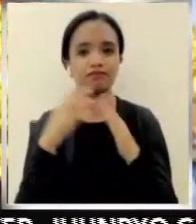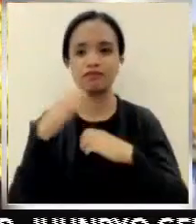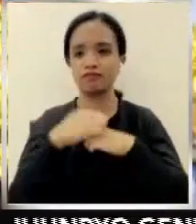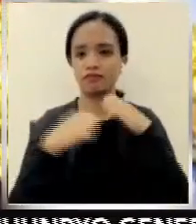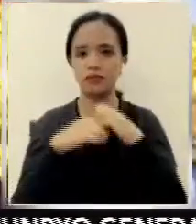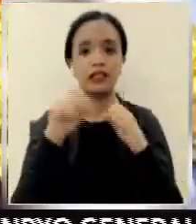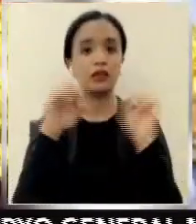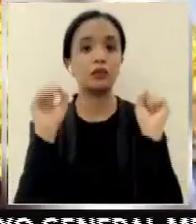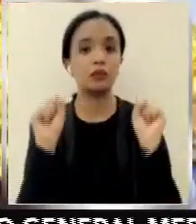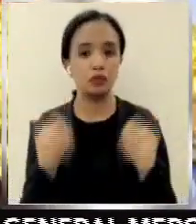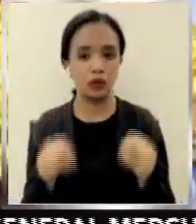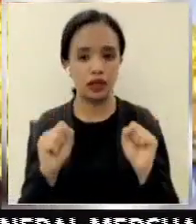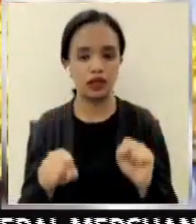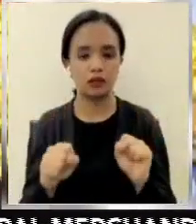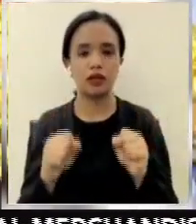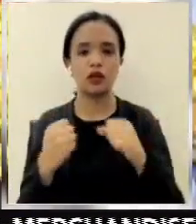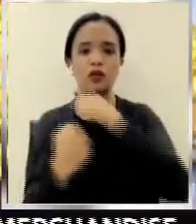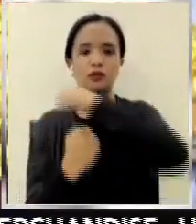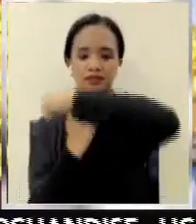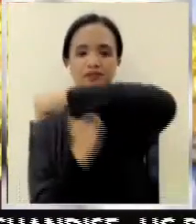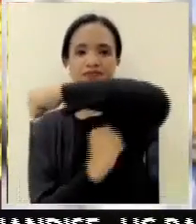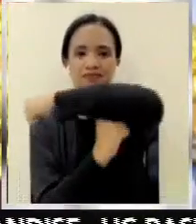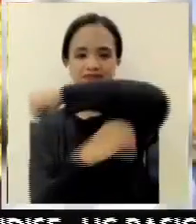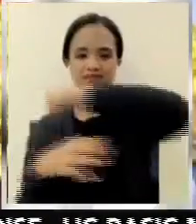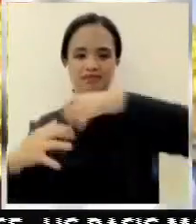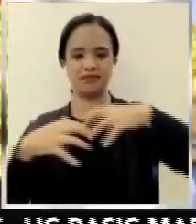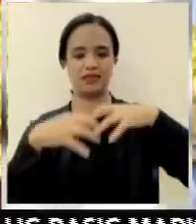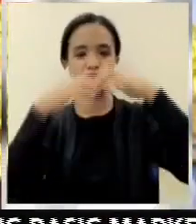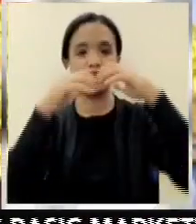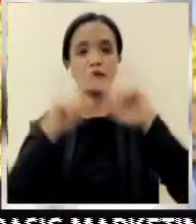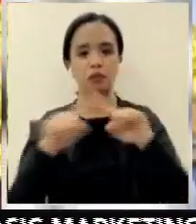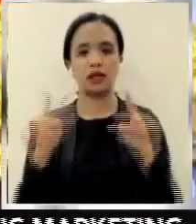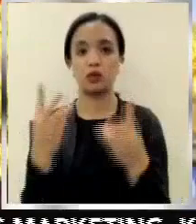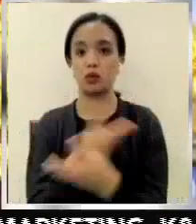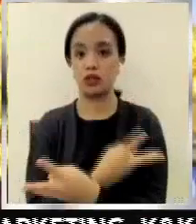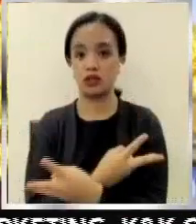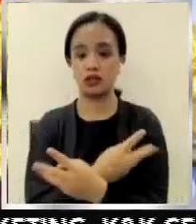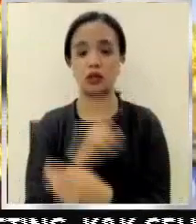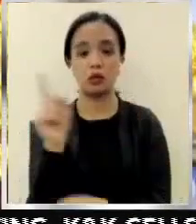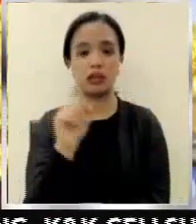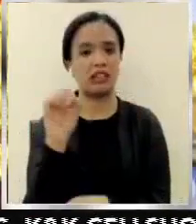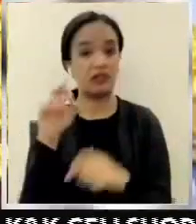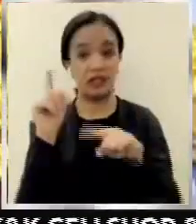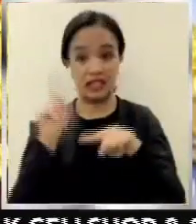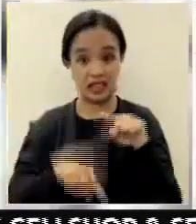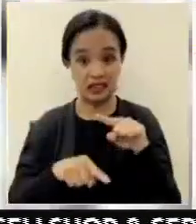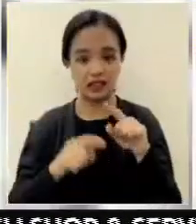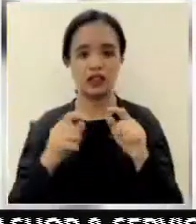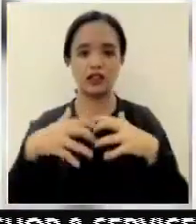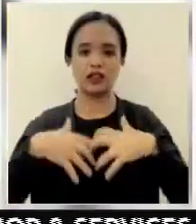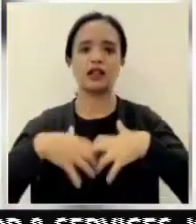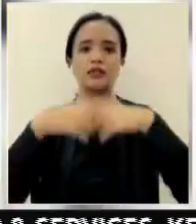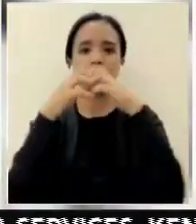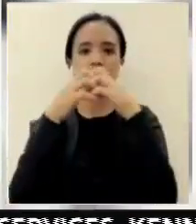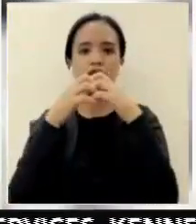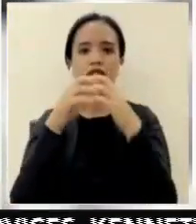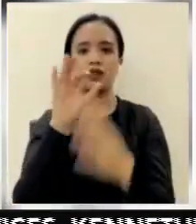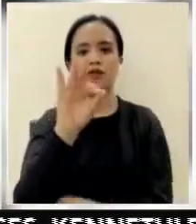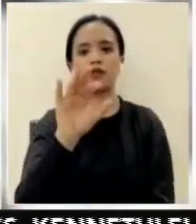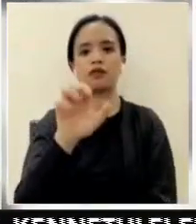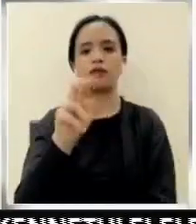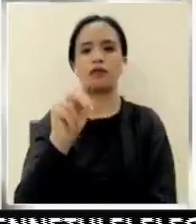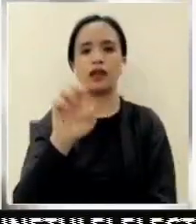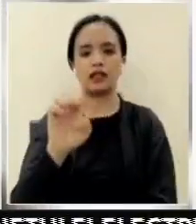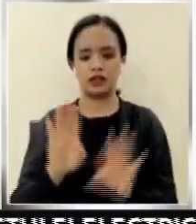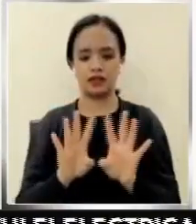pundasyon pero Yan po ay wor scenario kung hindi na po kakayanin yan magtatayo na lang po kami ng fence mula October 30 hanggang